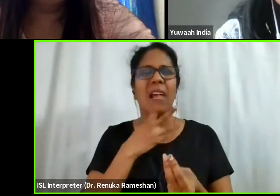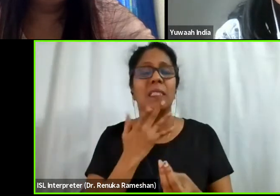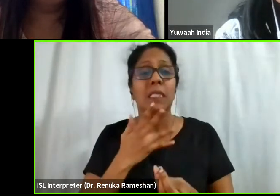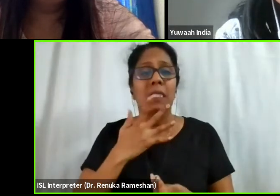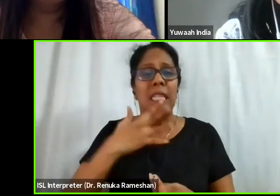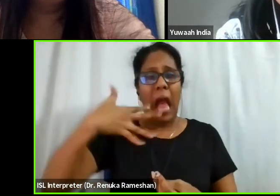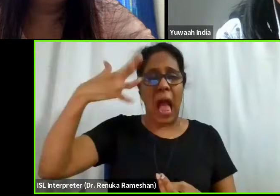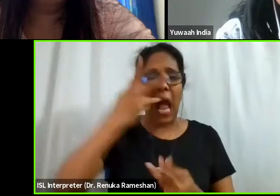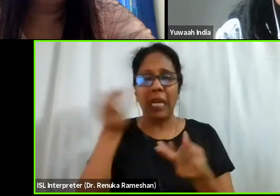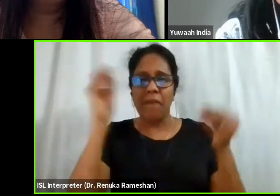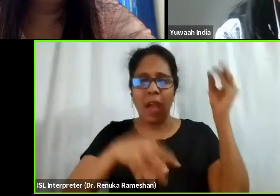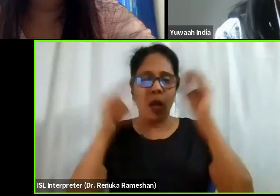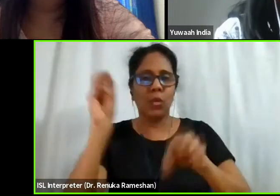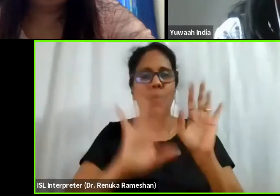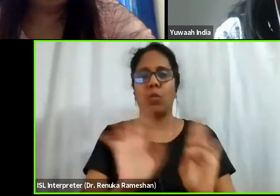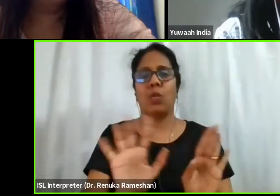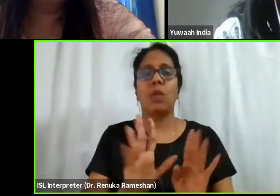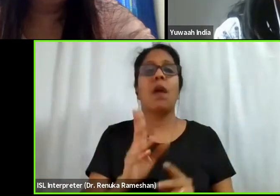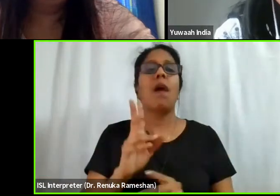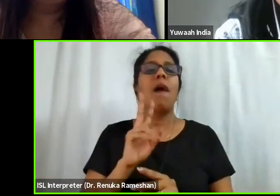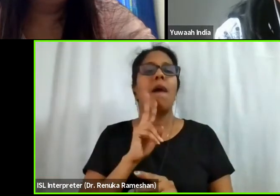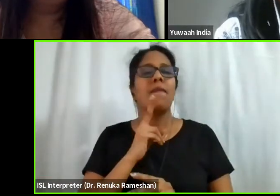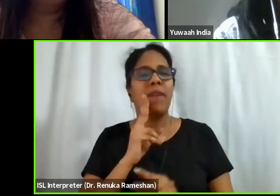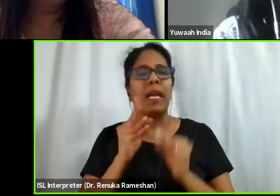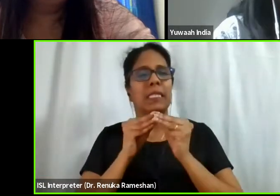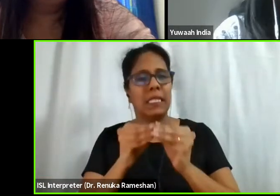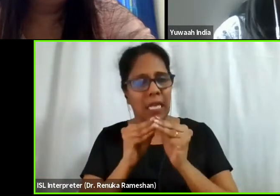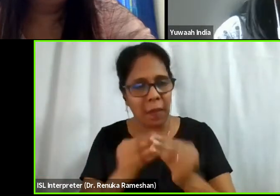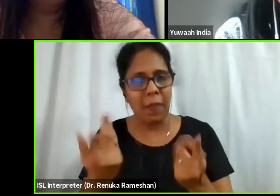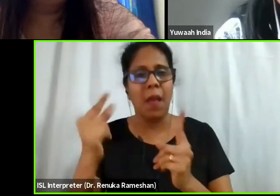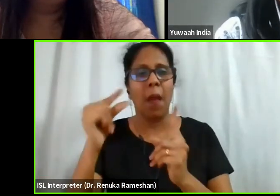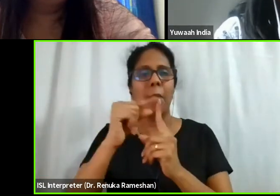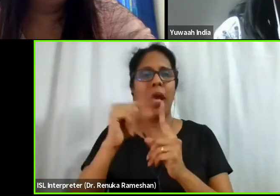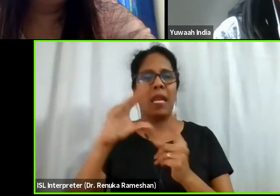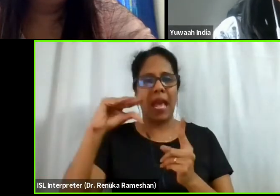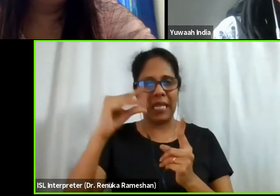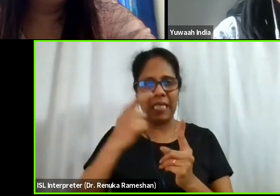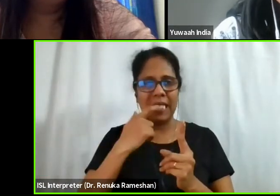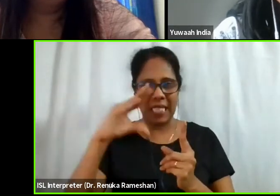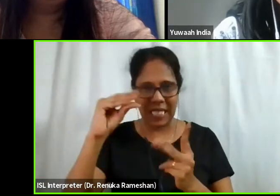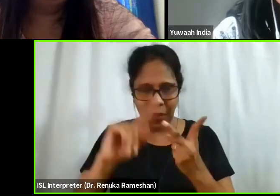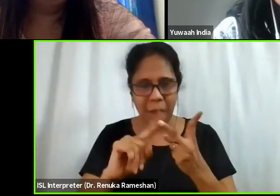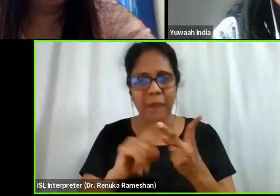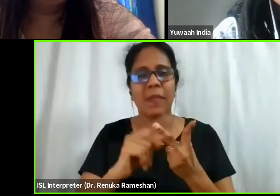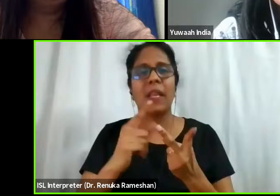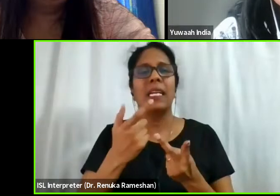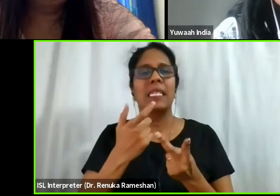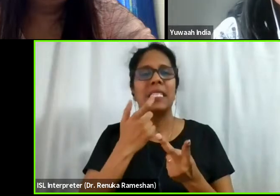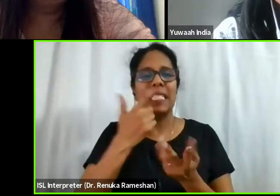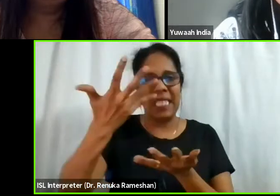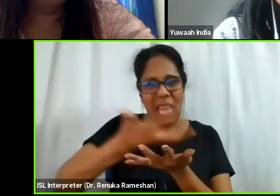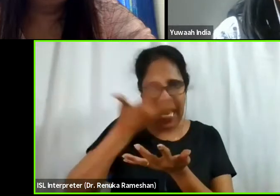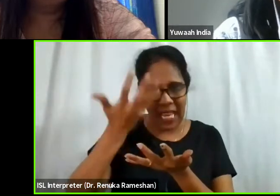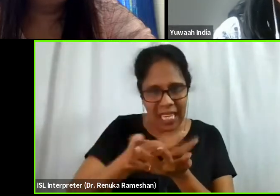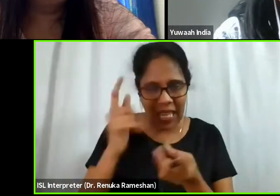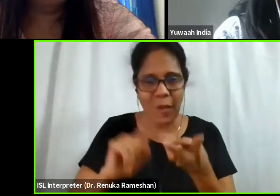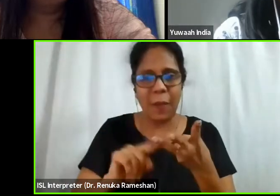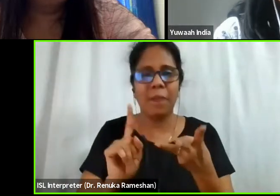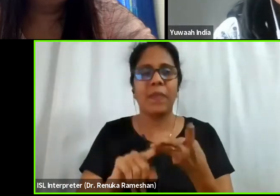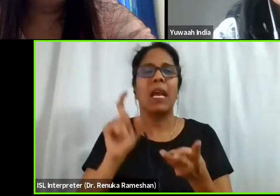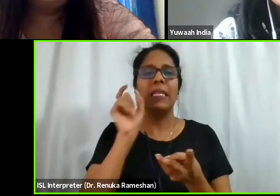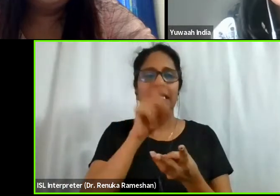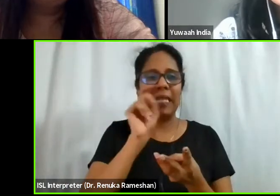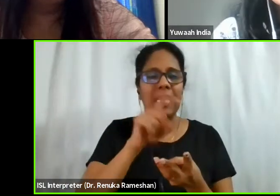हो सके सब्जी खाएं, और पनीर, दही, और अगर आप नॉन वेजिटेरियन है, चिकन,